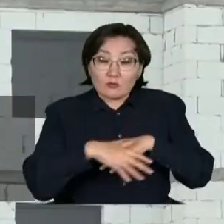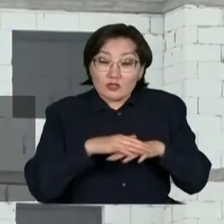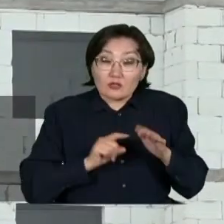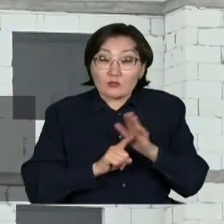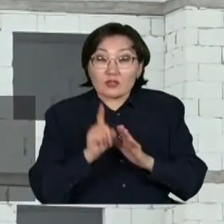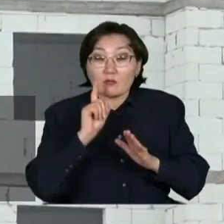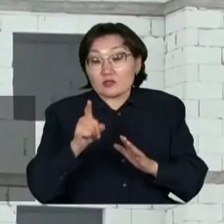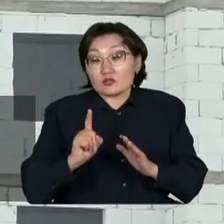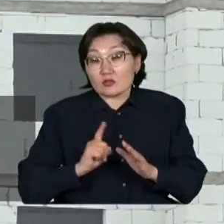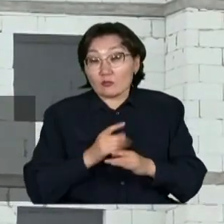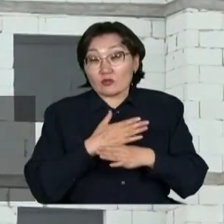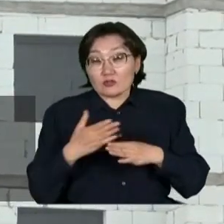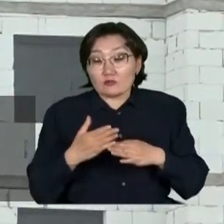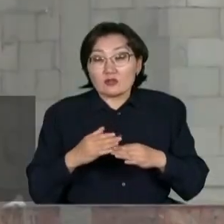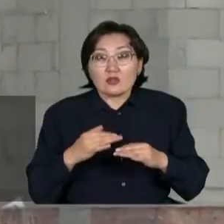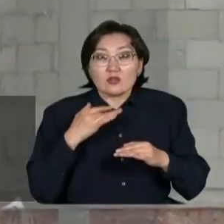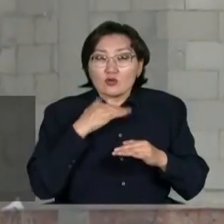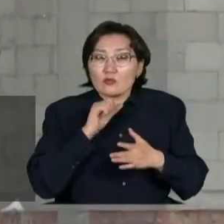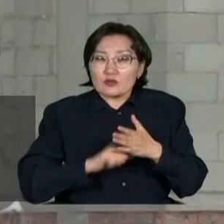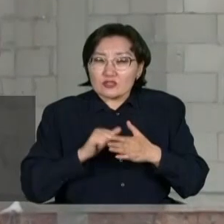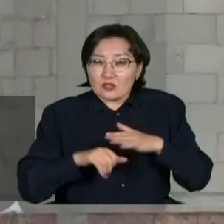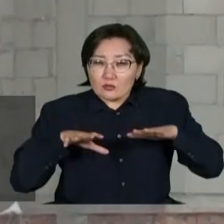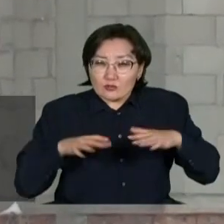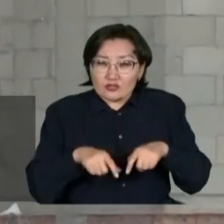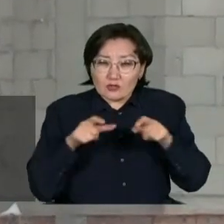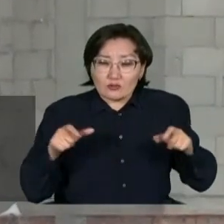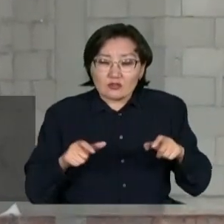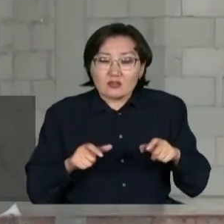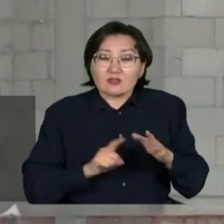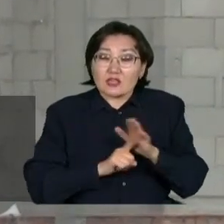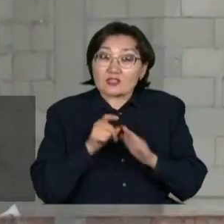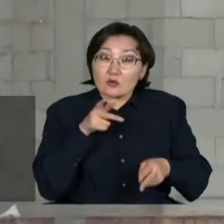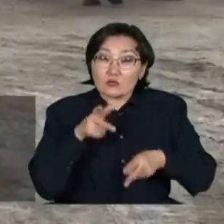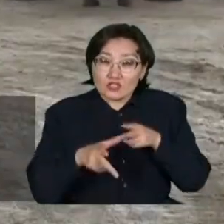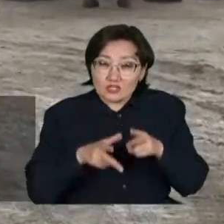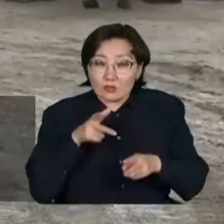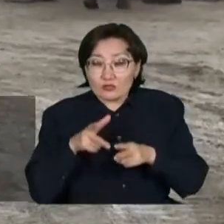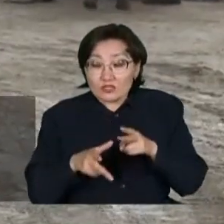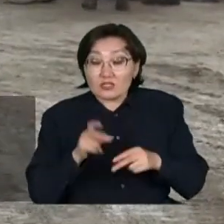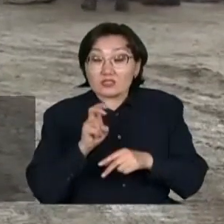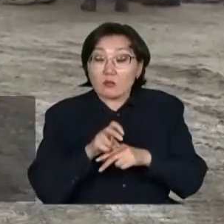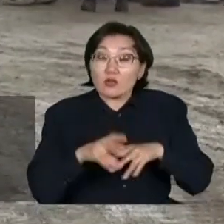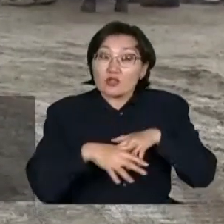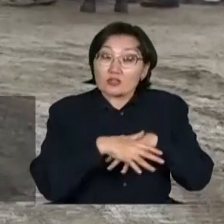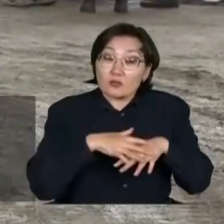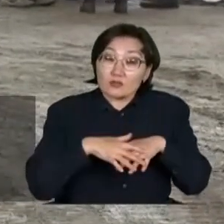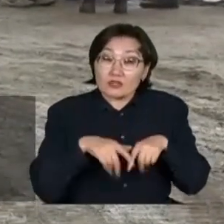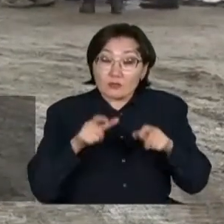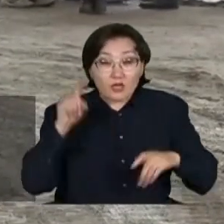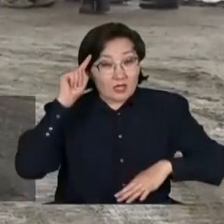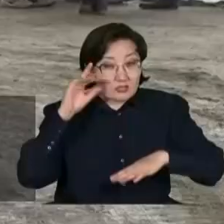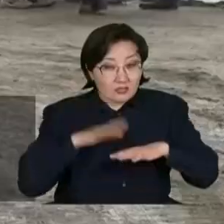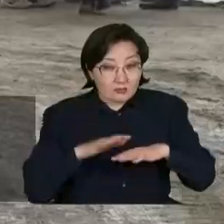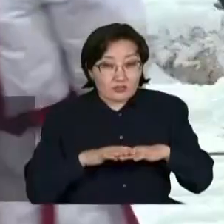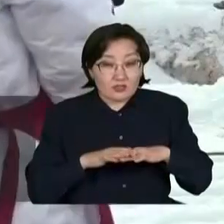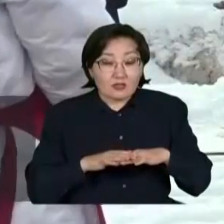бір жыл күтіпті. Кейін сансылтаудан шаршаған үлескерлер жан жаққа шыға бастаған. Шағымын айтып шырылдап барған халықтың көзін әкімдіктегілер